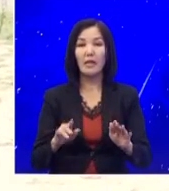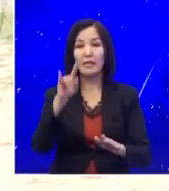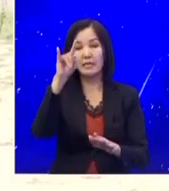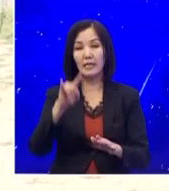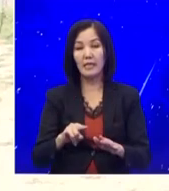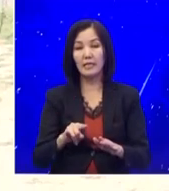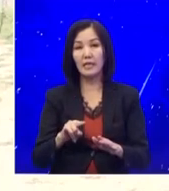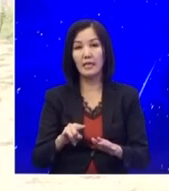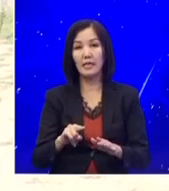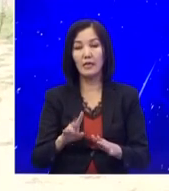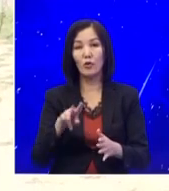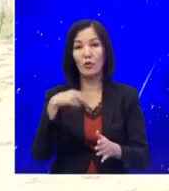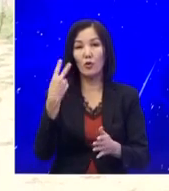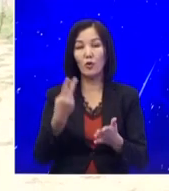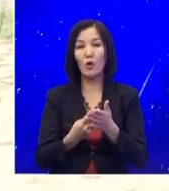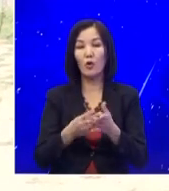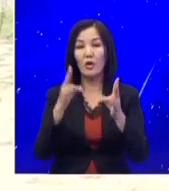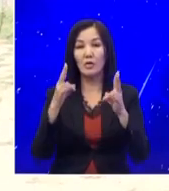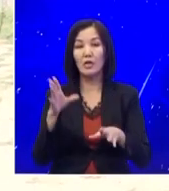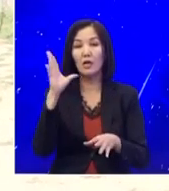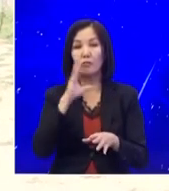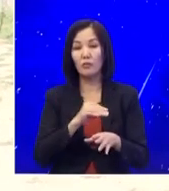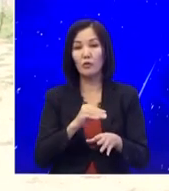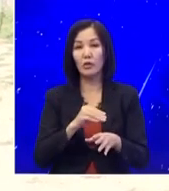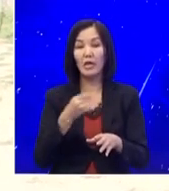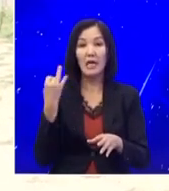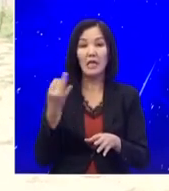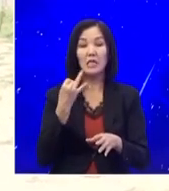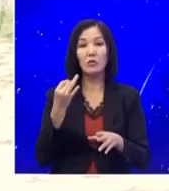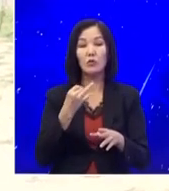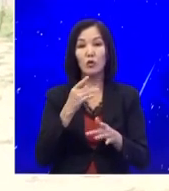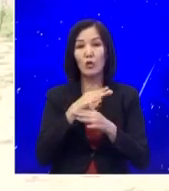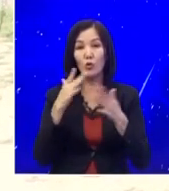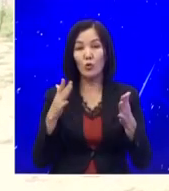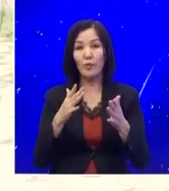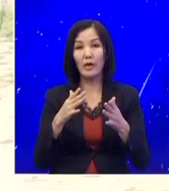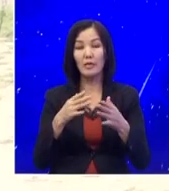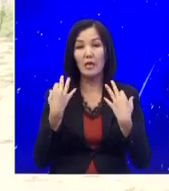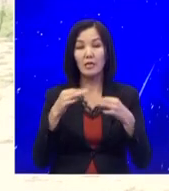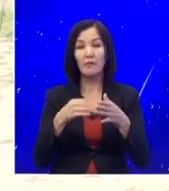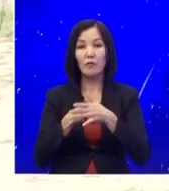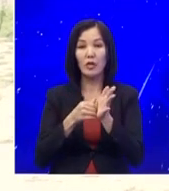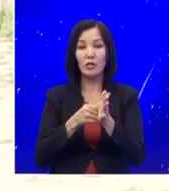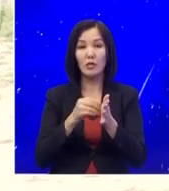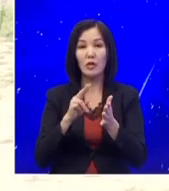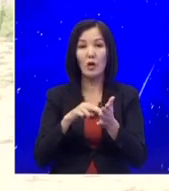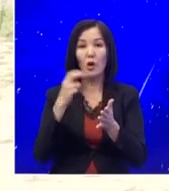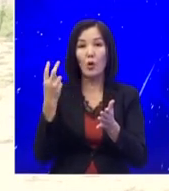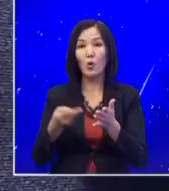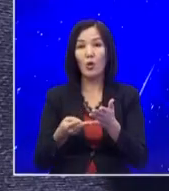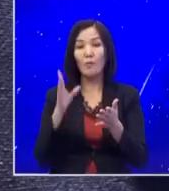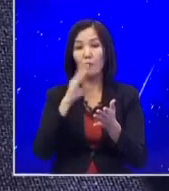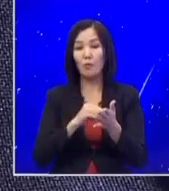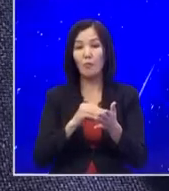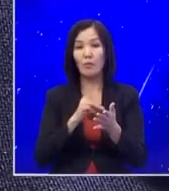кетуі олардың жарақаттануының негізгі себебі. Балалардың қызығушылығы басым. Сондықтан ашық қалған терезеден құлап кетуі мүмкін. Сондықтан біз пәтер